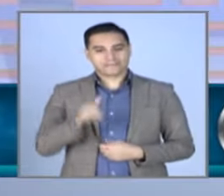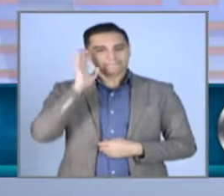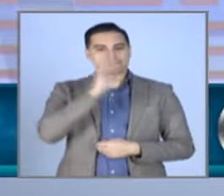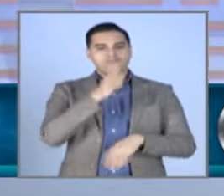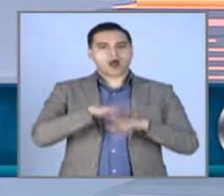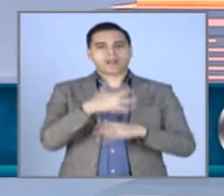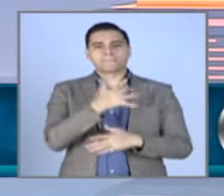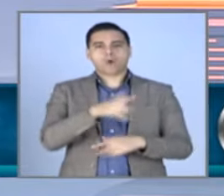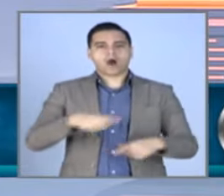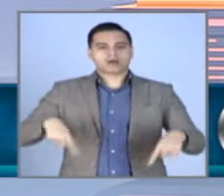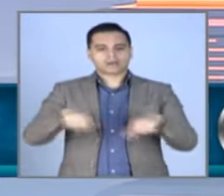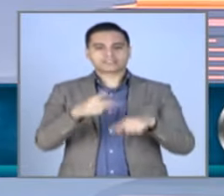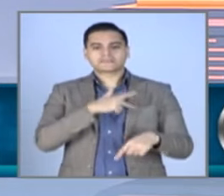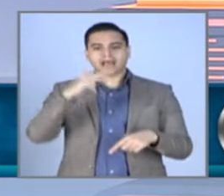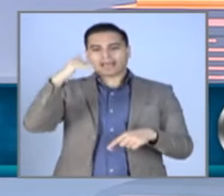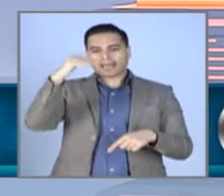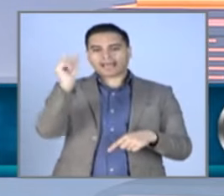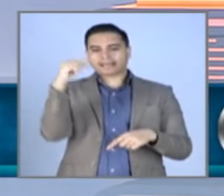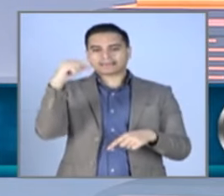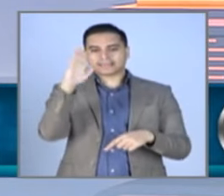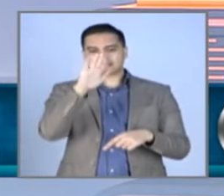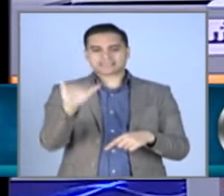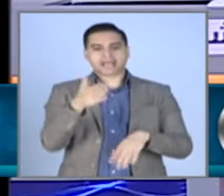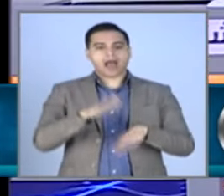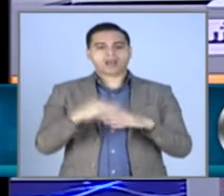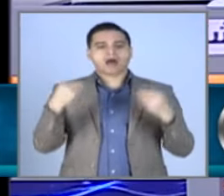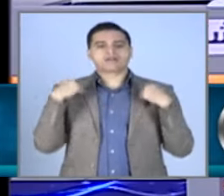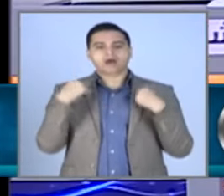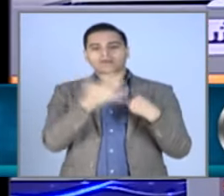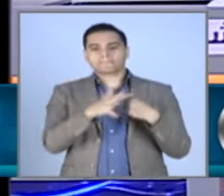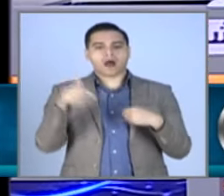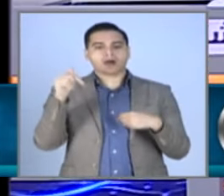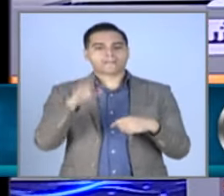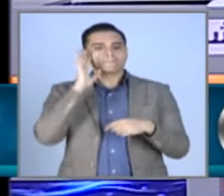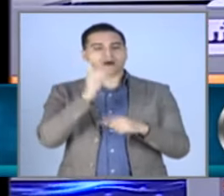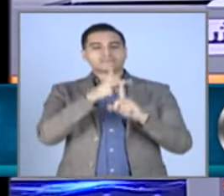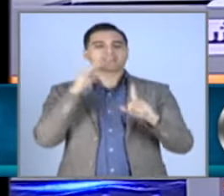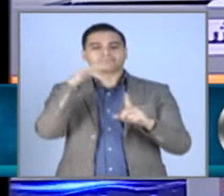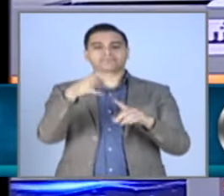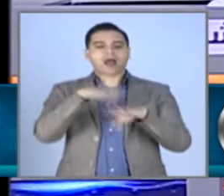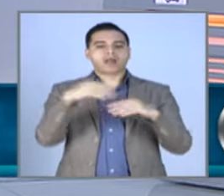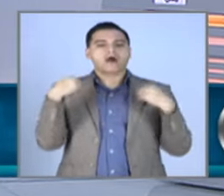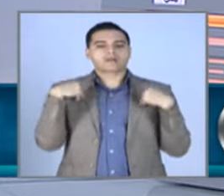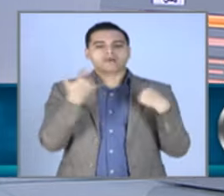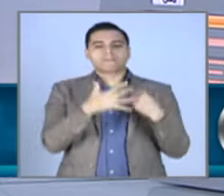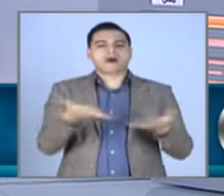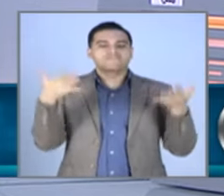تشتهر بحيرة خندسي بساحة الرياضات المائية، ففي أي دولة آسيوية تقع؟